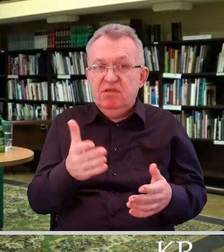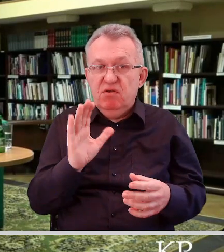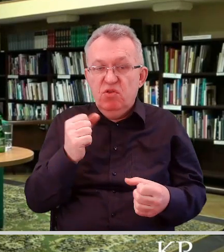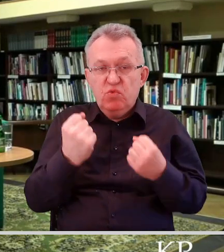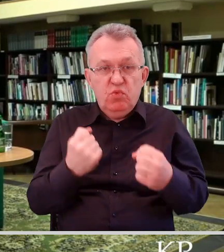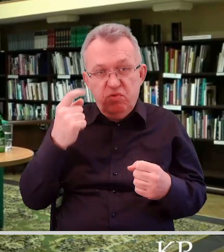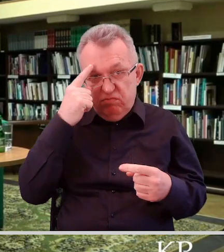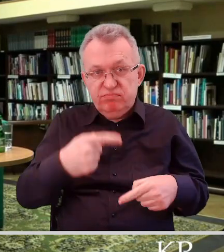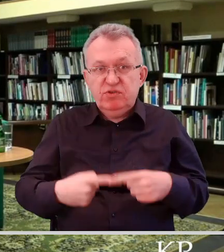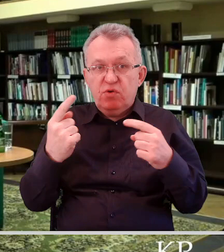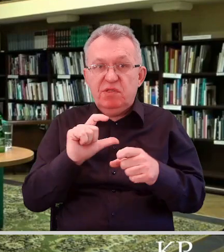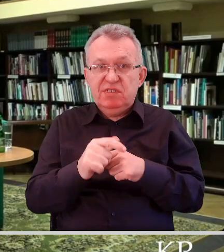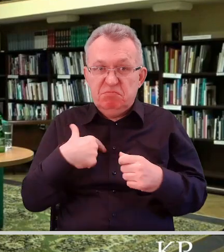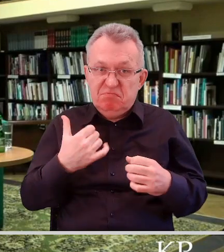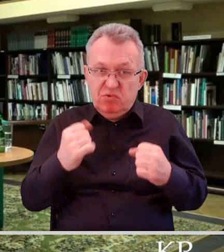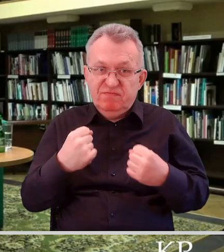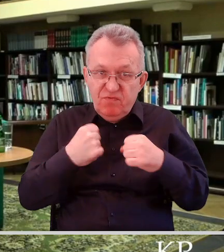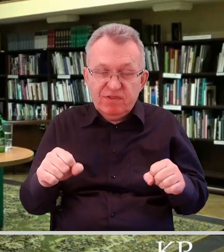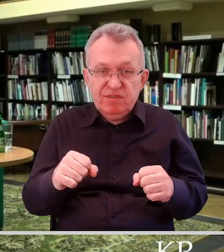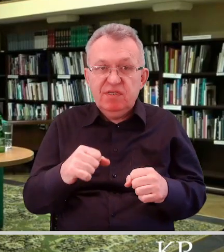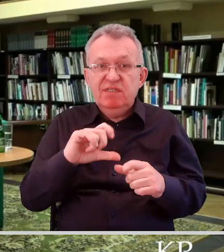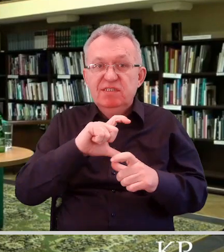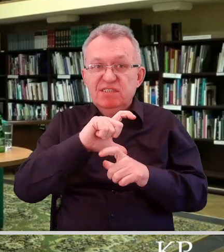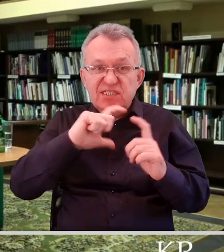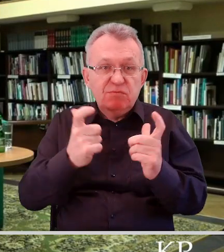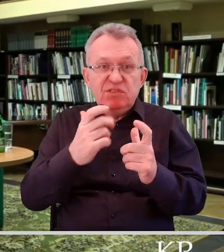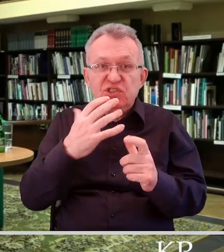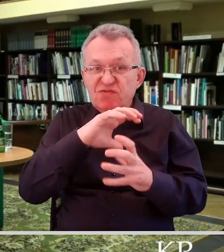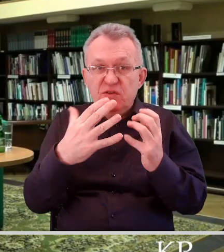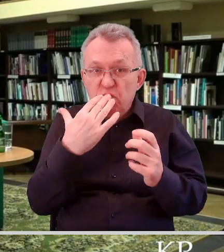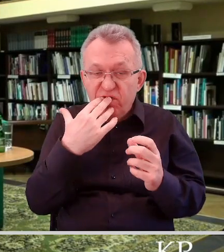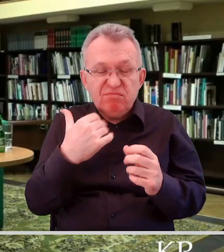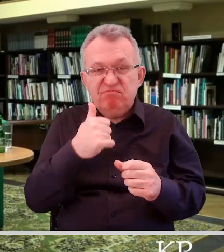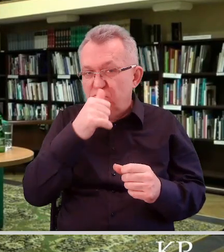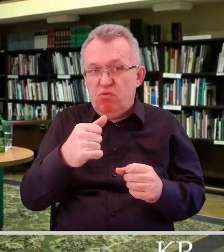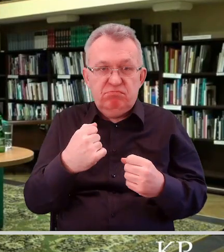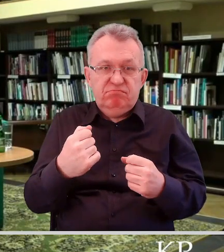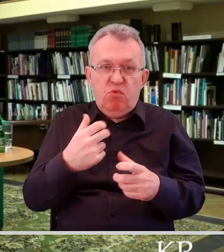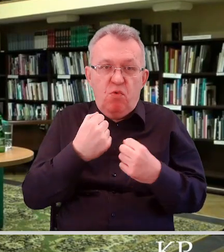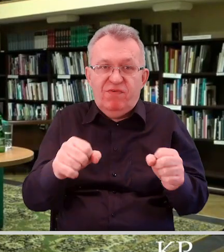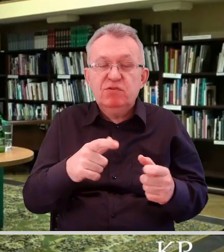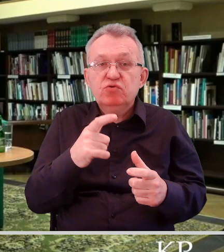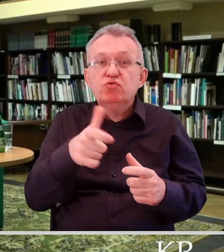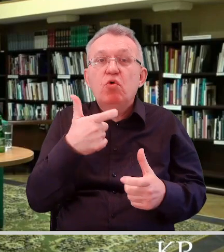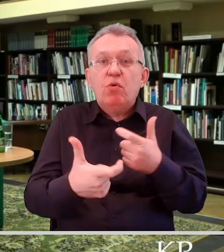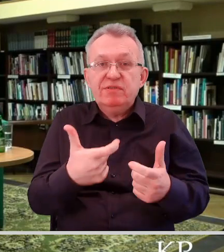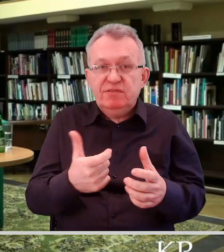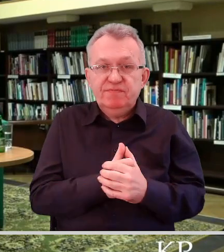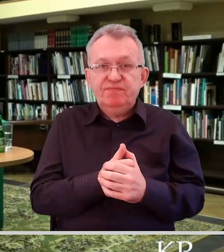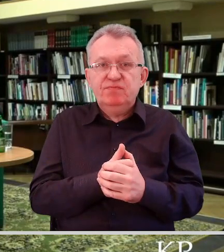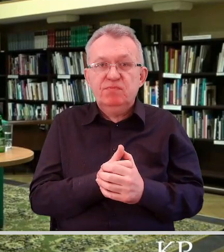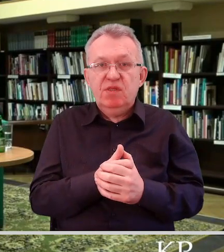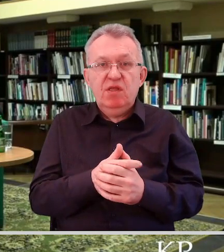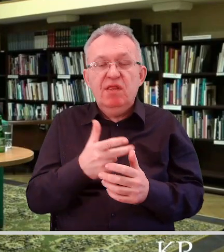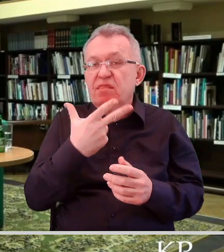przekonać samym, że jesteśmy sprawcze w sytuacji, w której no cały świat nam mówi, że nie jesteśmy sprawcze. Co wtedy robić? Ale to nie jest